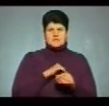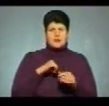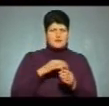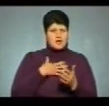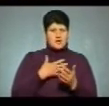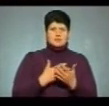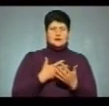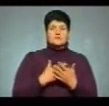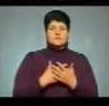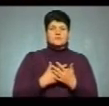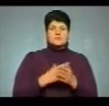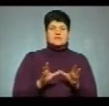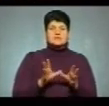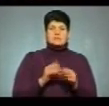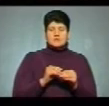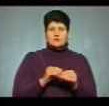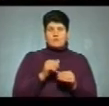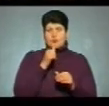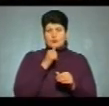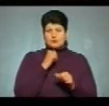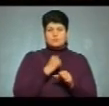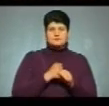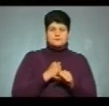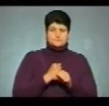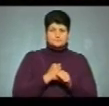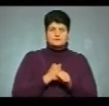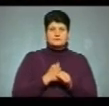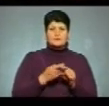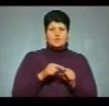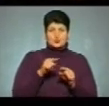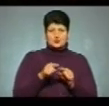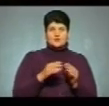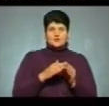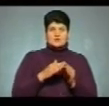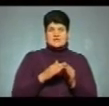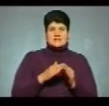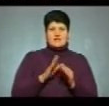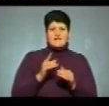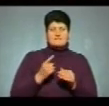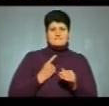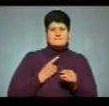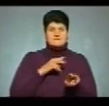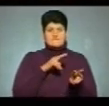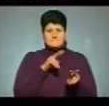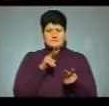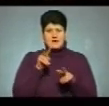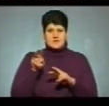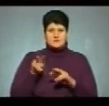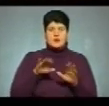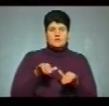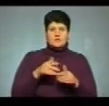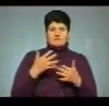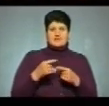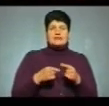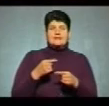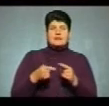них. Спільно з ними спробуємо запустити саме цю сусідську варту. Ну і потім вже, як